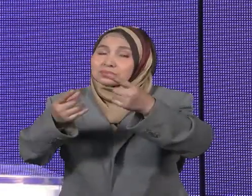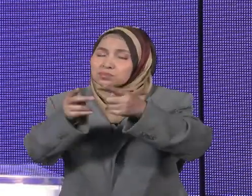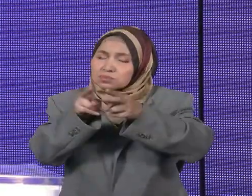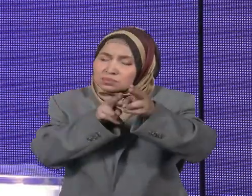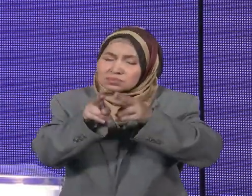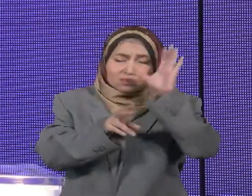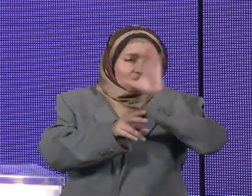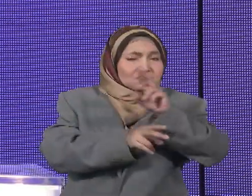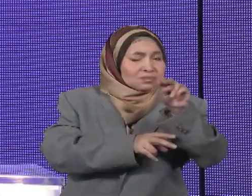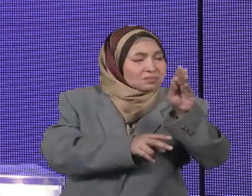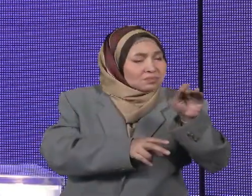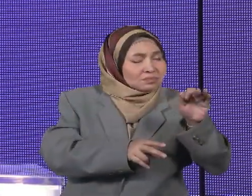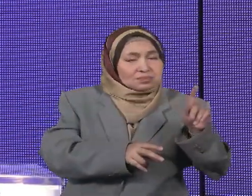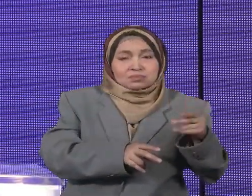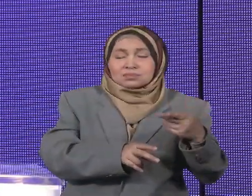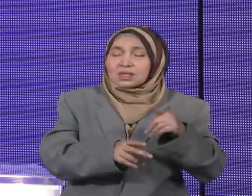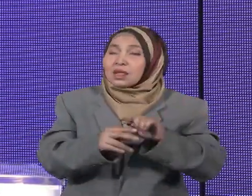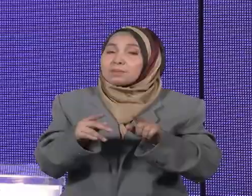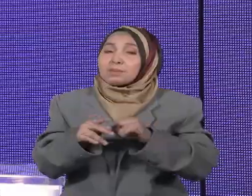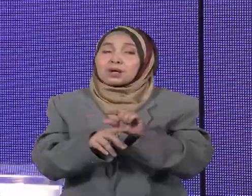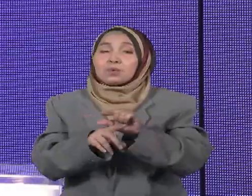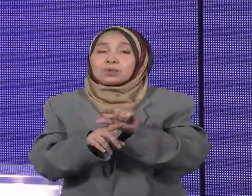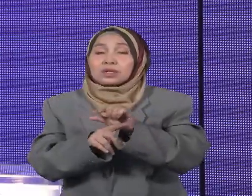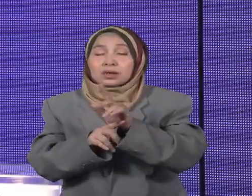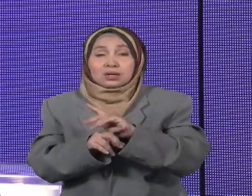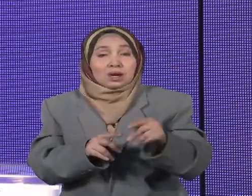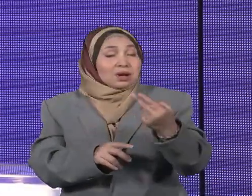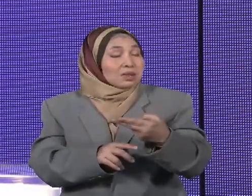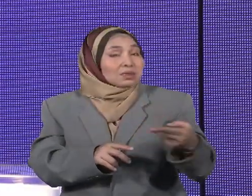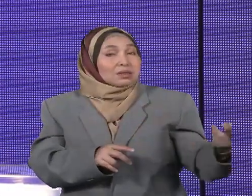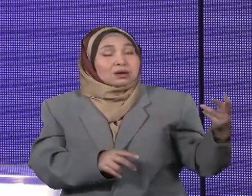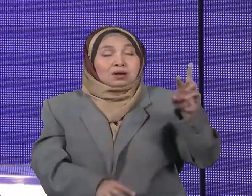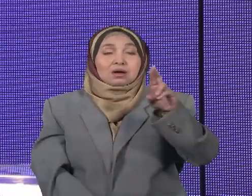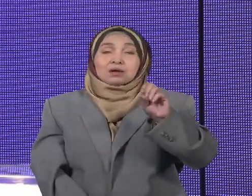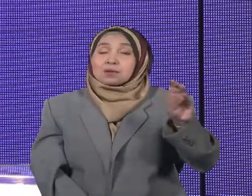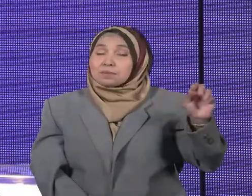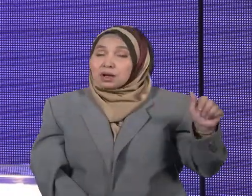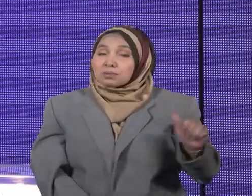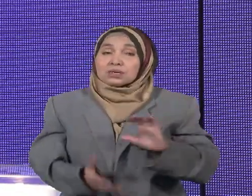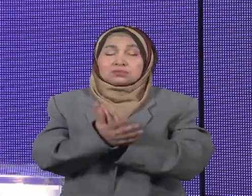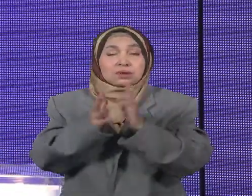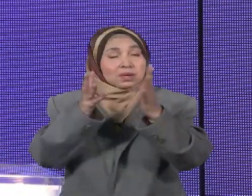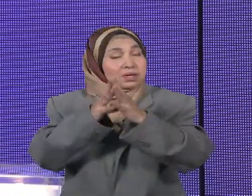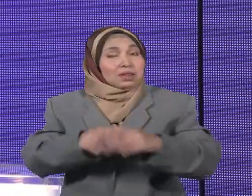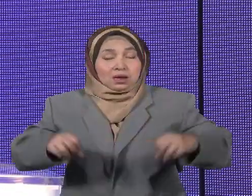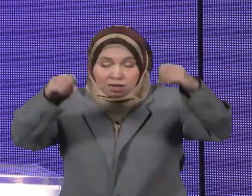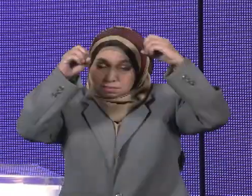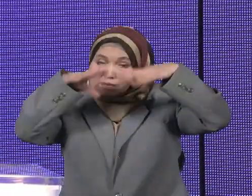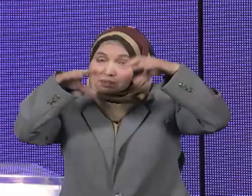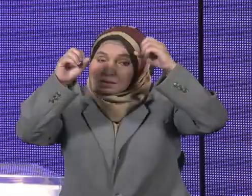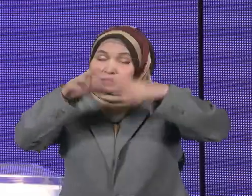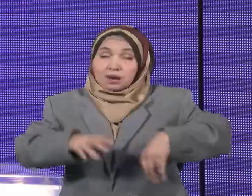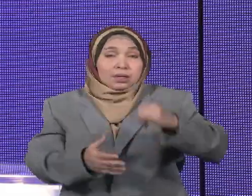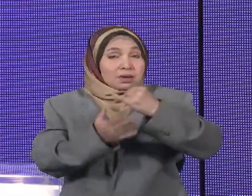berusaha mencari nafkah. Tetapi kalau ia menggunakan harta-harta ribawi, maka ia menghilangkan keberkatan, Imam Alusi